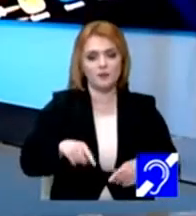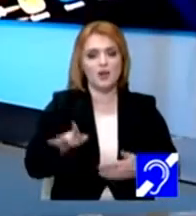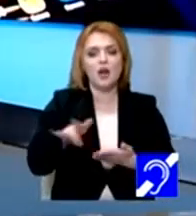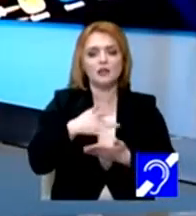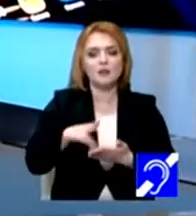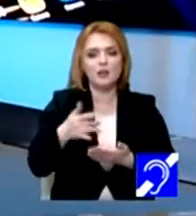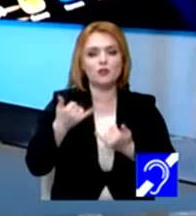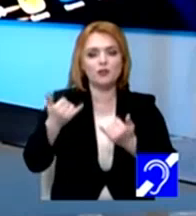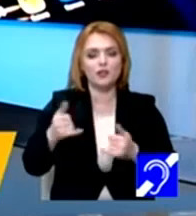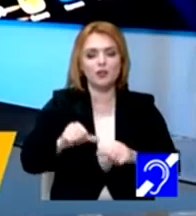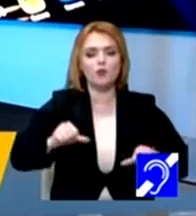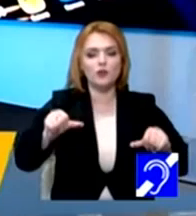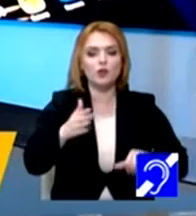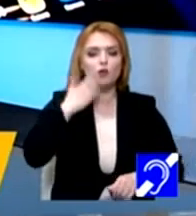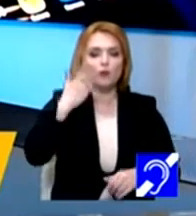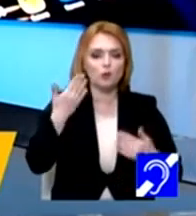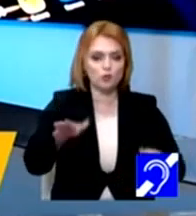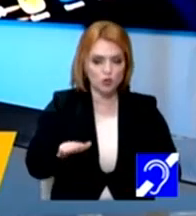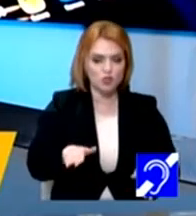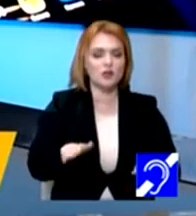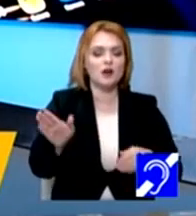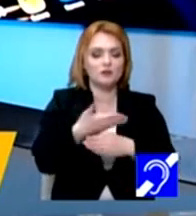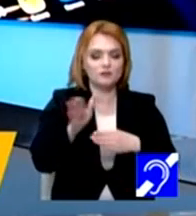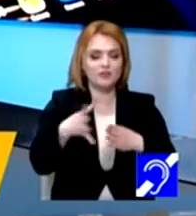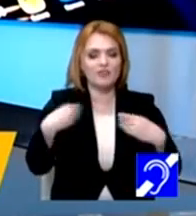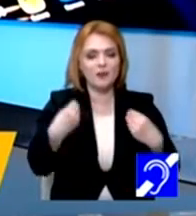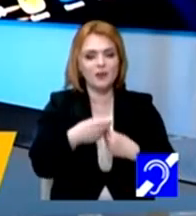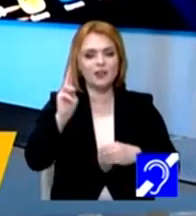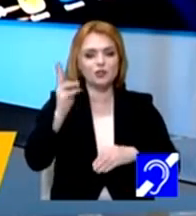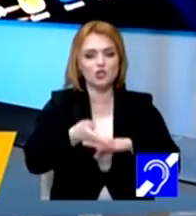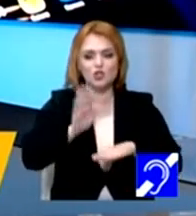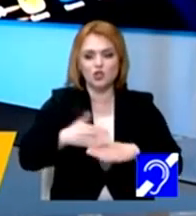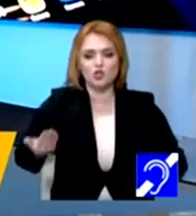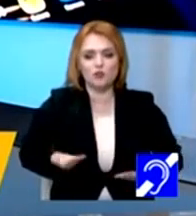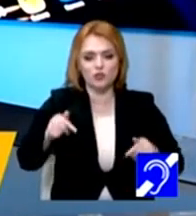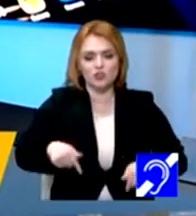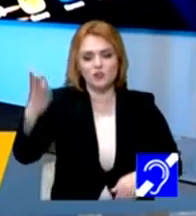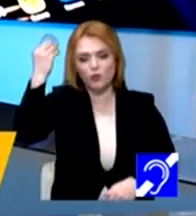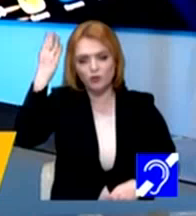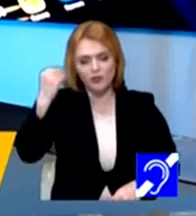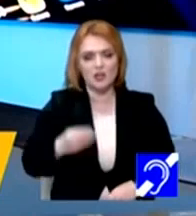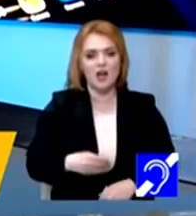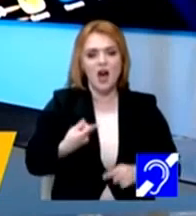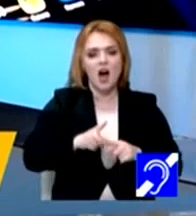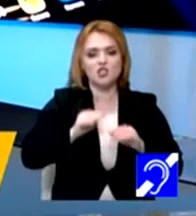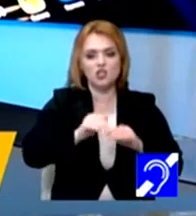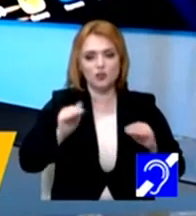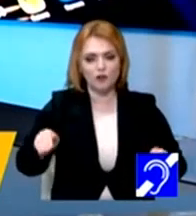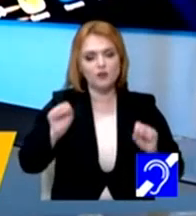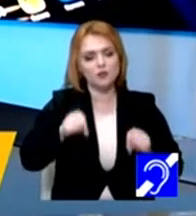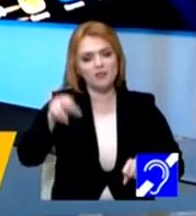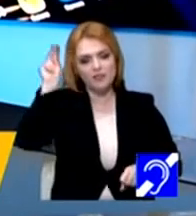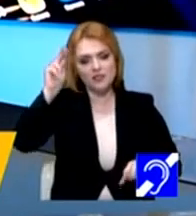Tabletele oferite de Guvernul României au ajuns la elevii din familiile nevoiași din Republica Moldova. Astfel, acești copii vor putea